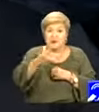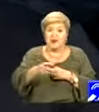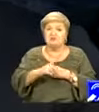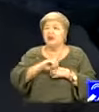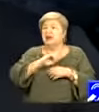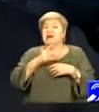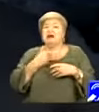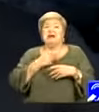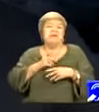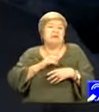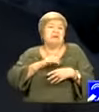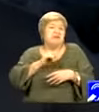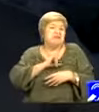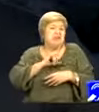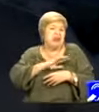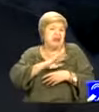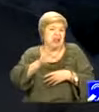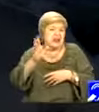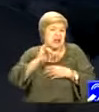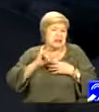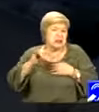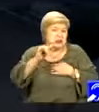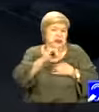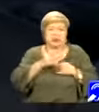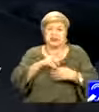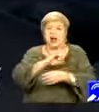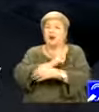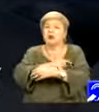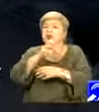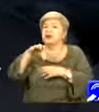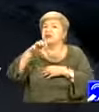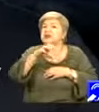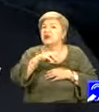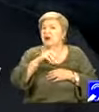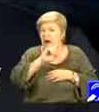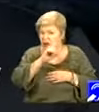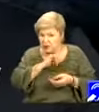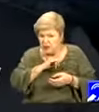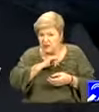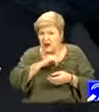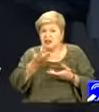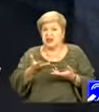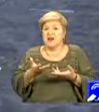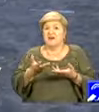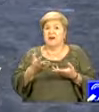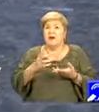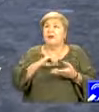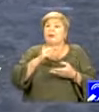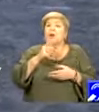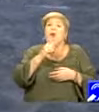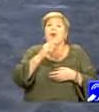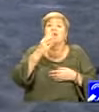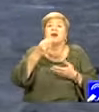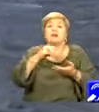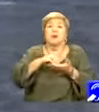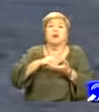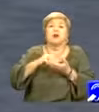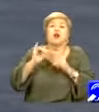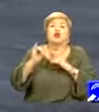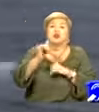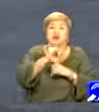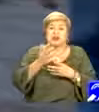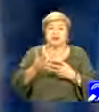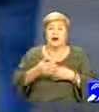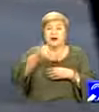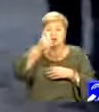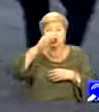turiștilor, faptul că autoritatea locală de aici nu a pus la dispoziție suficient de mijloace de colectare selectivă. În numai 6 zile